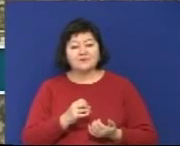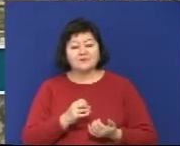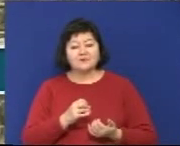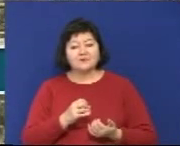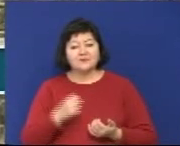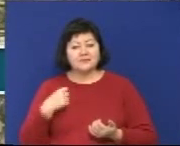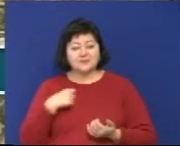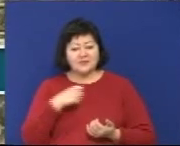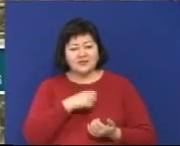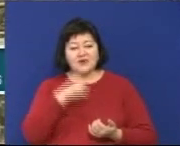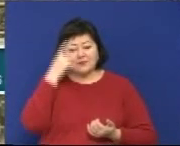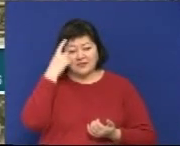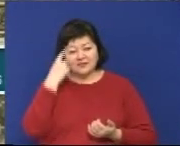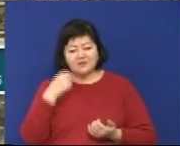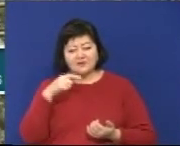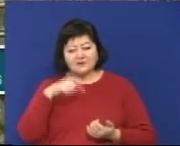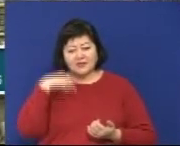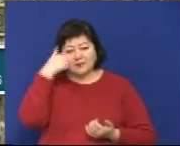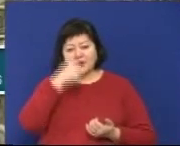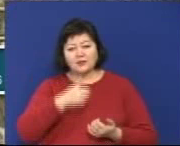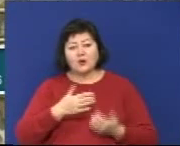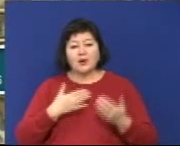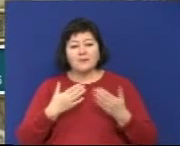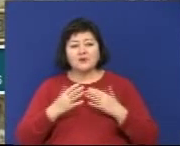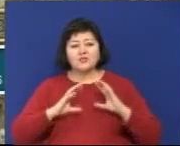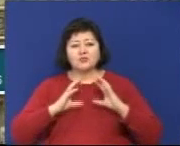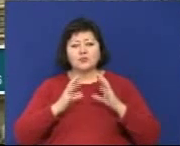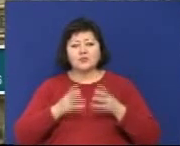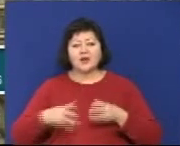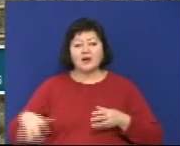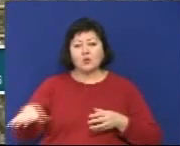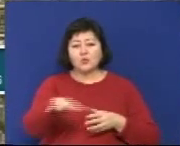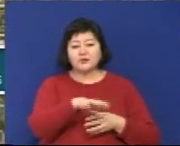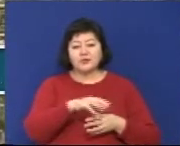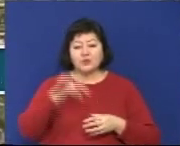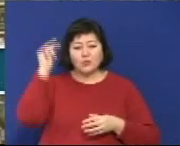Самые известные в этом году международные учения, в котором принимали наши военнослужащие,